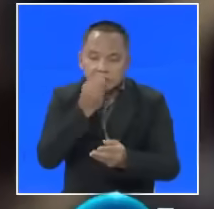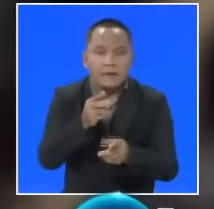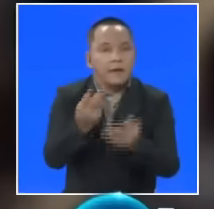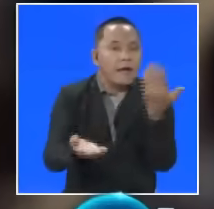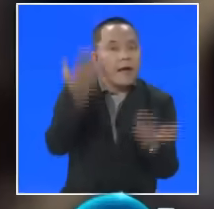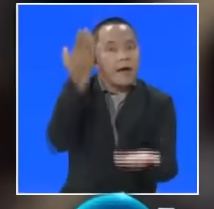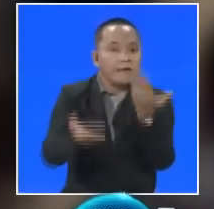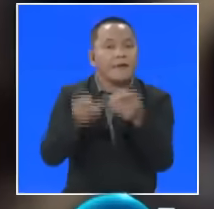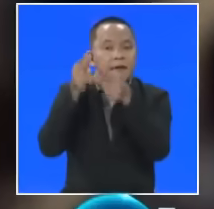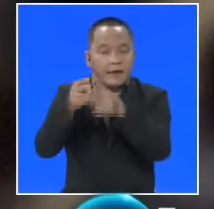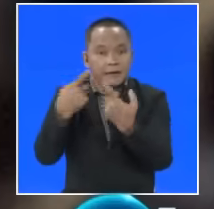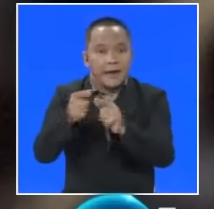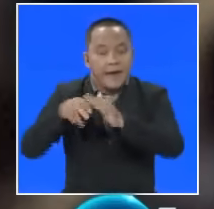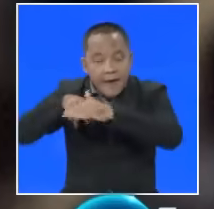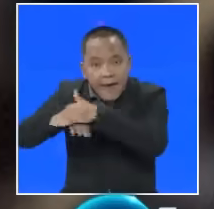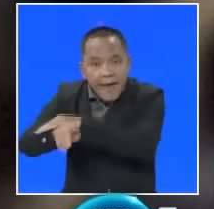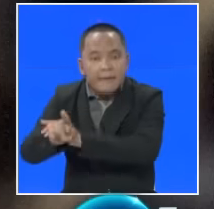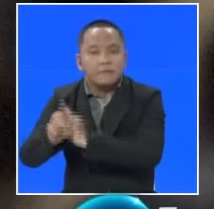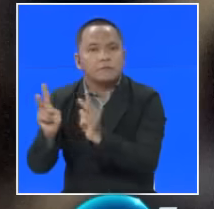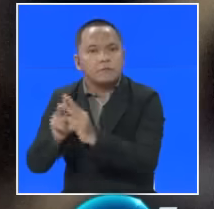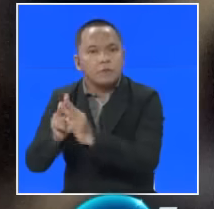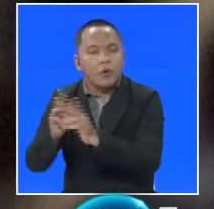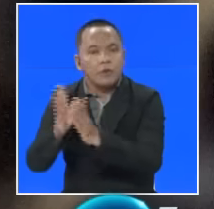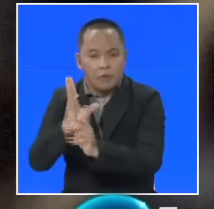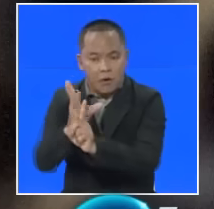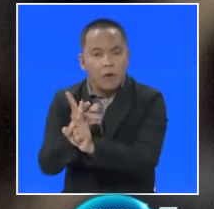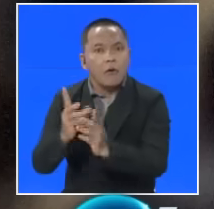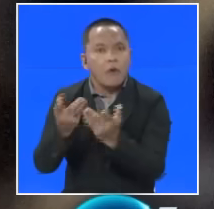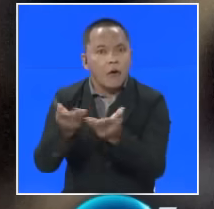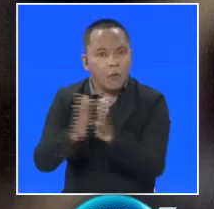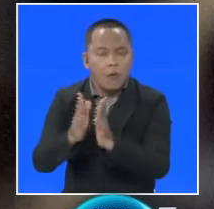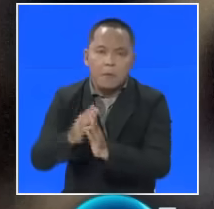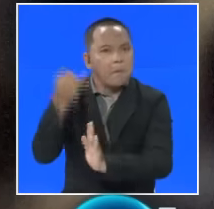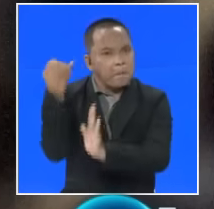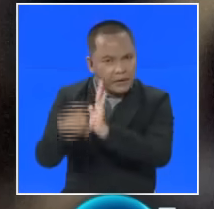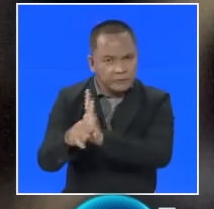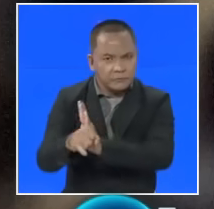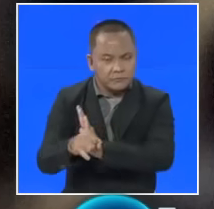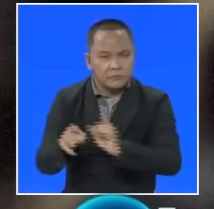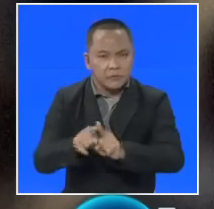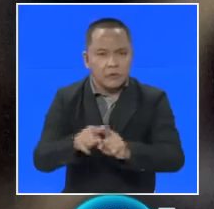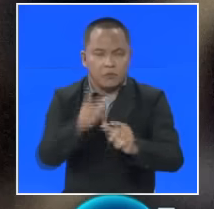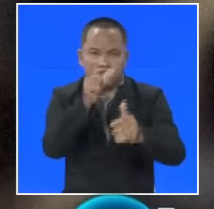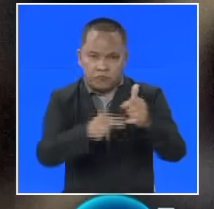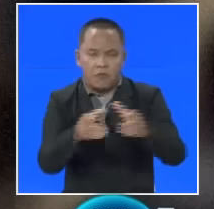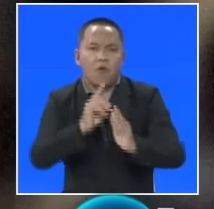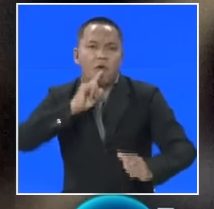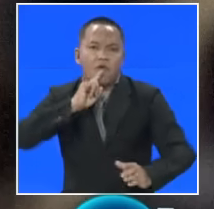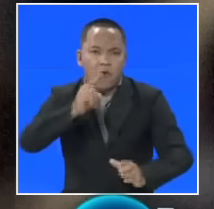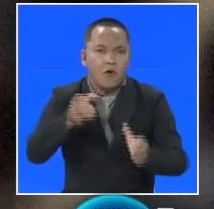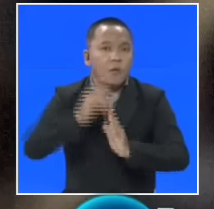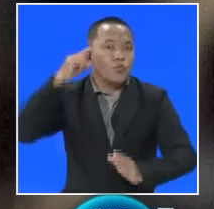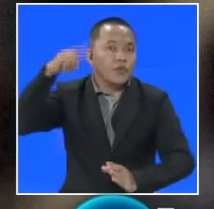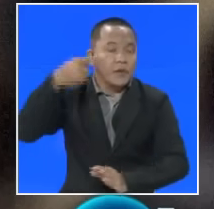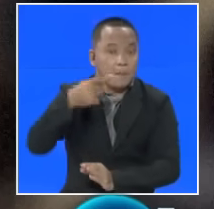เอาที่สะดวกแต่ถ้าแอบแซบกินกันกับคนที่มีครอบครัวแล้วมันผิดนะคะเคสนี้ได้รับการร้องเรียนนะคะผู้ห